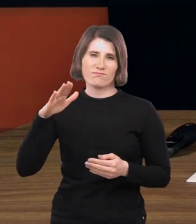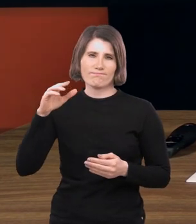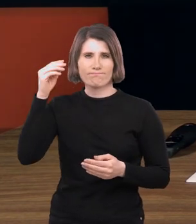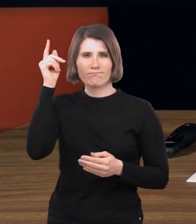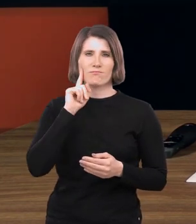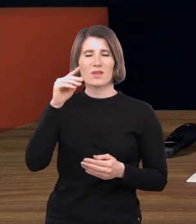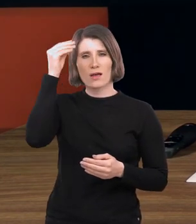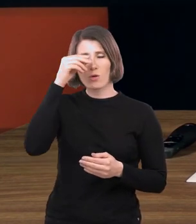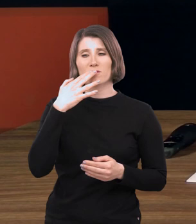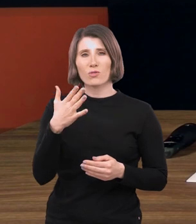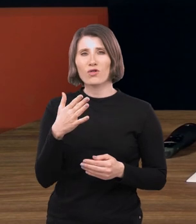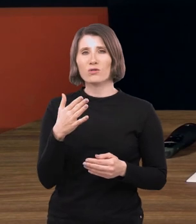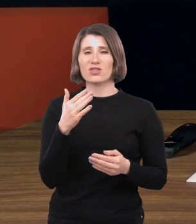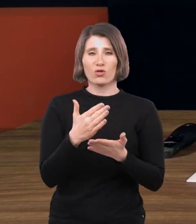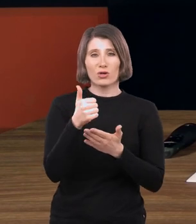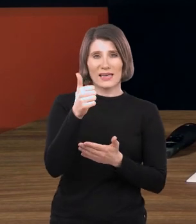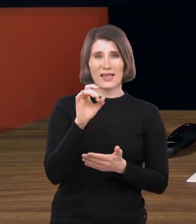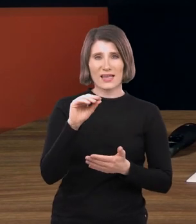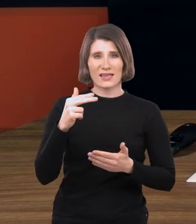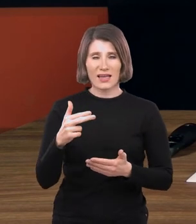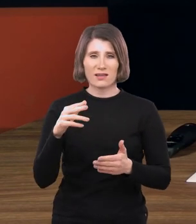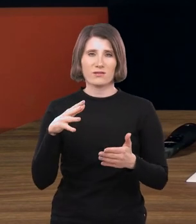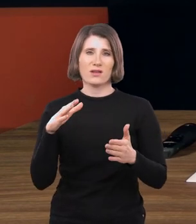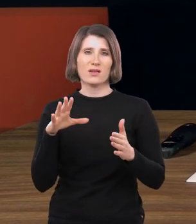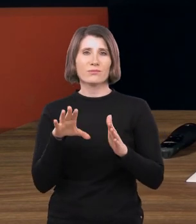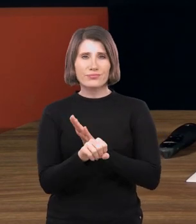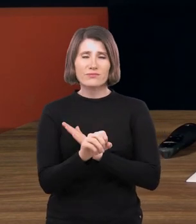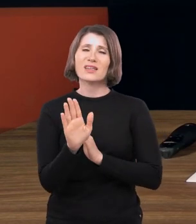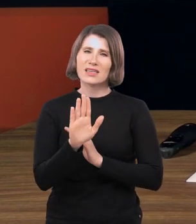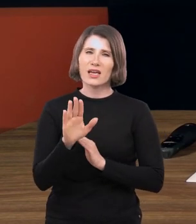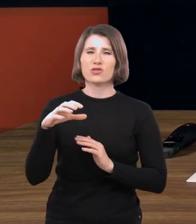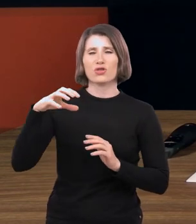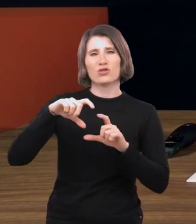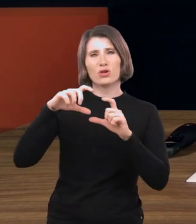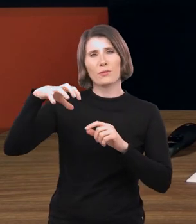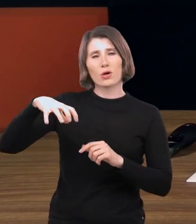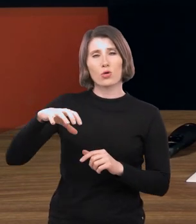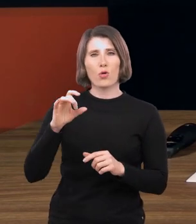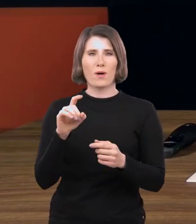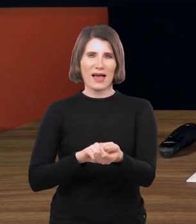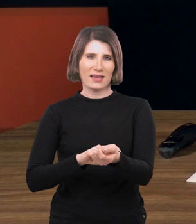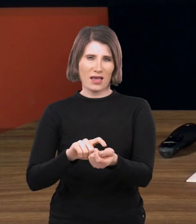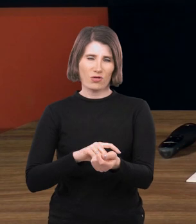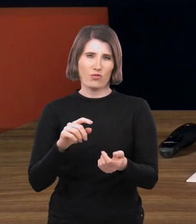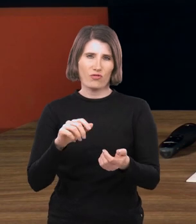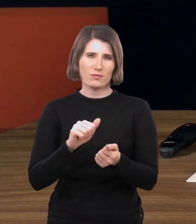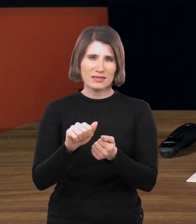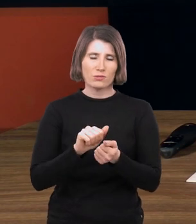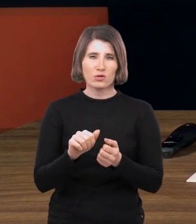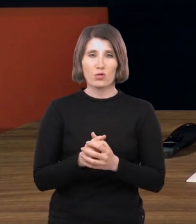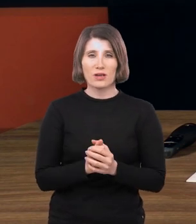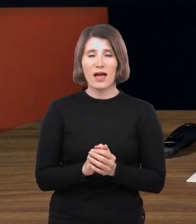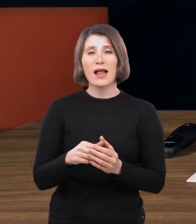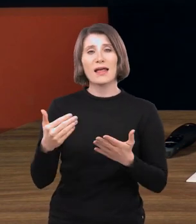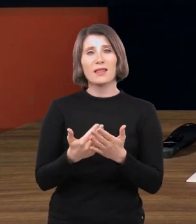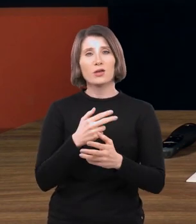zepsuty, ale jest to zespół genów. Najnowsze wyniki badań z kolei wskazują również, że geny